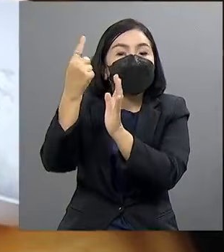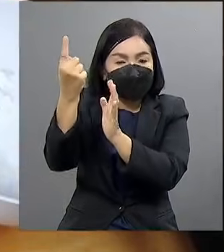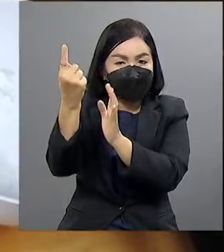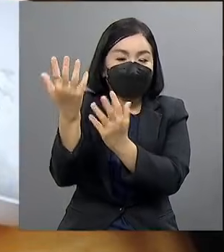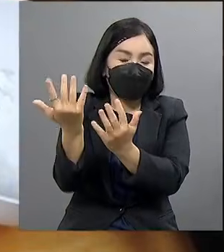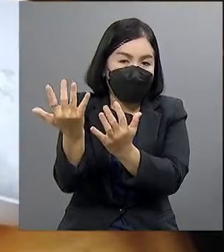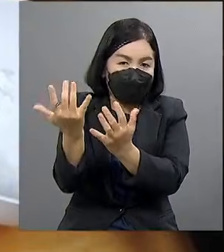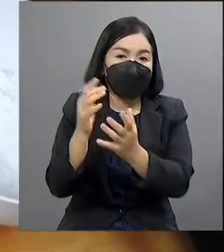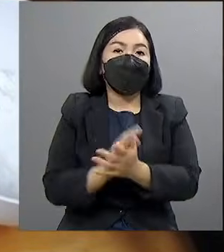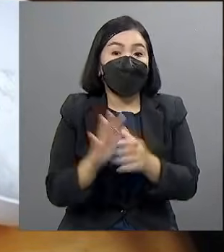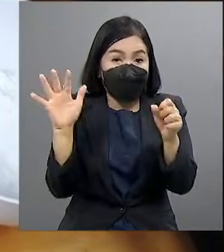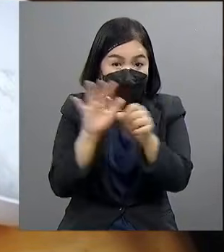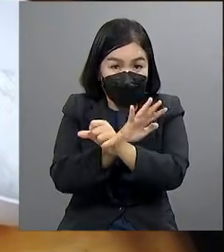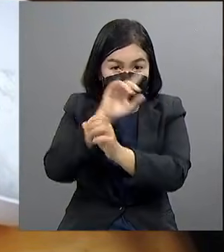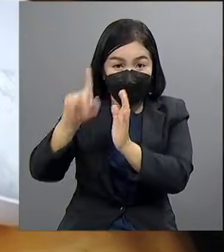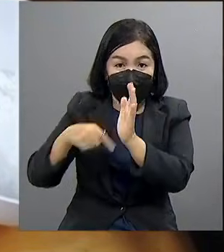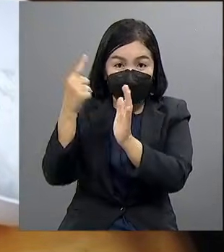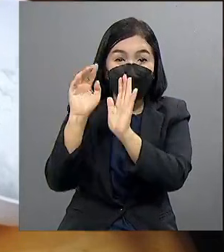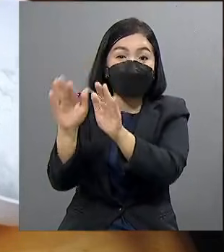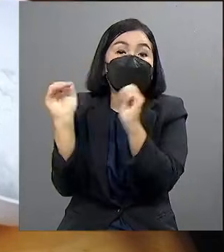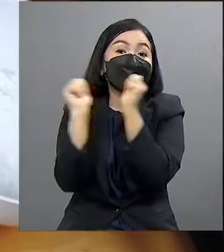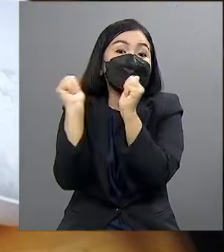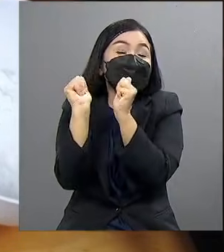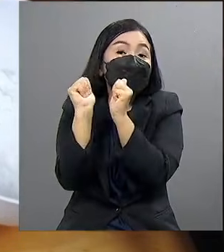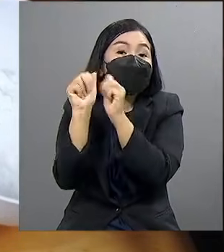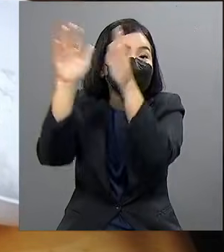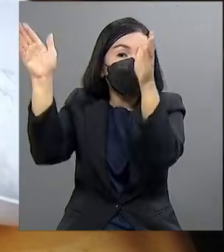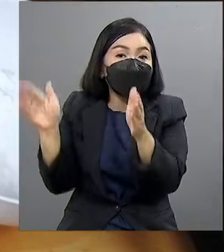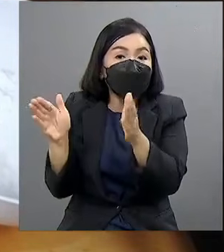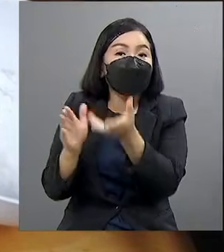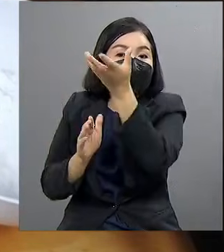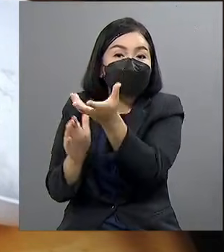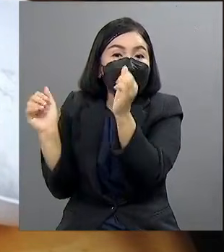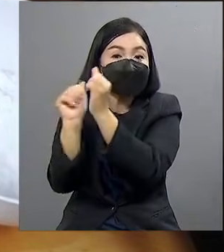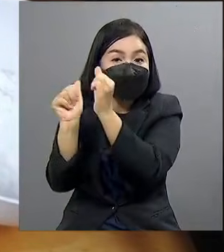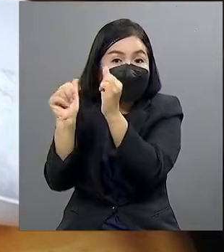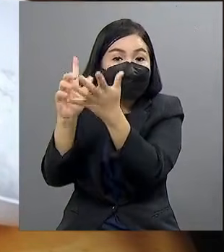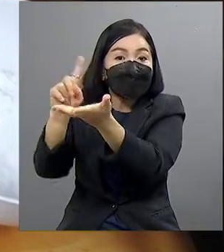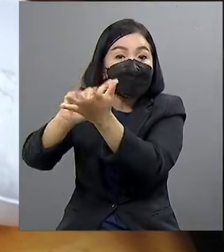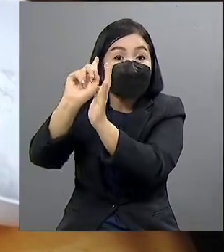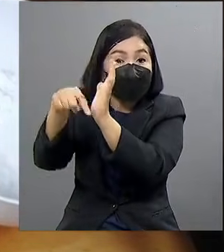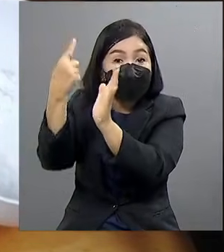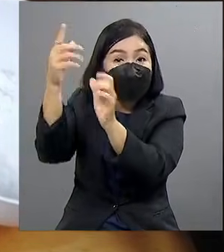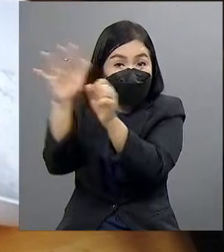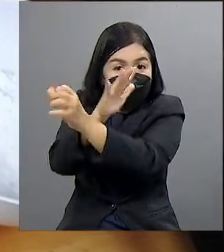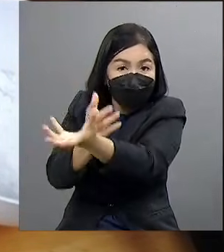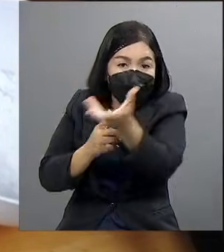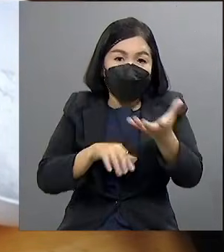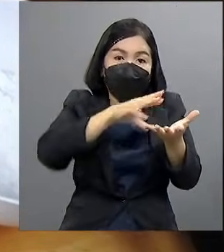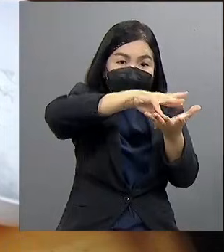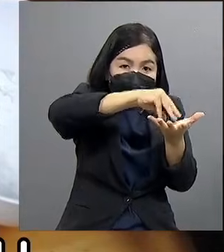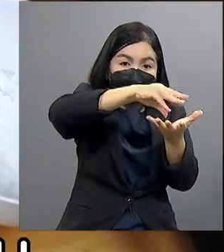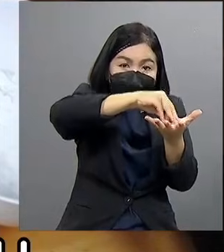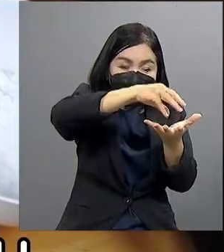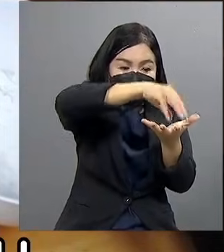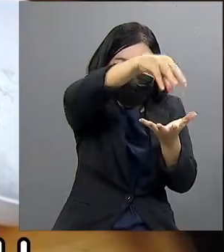คุกกี้ที่เราแช่เย็นไว้นะครับประมาณ1ชั่วโมงนะครับเดี๋ยวเราจะเตรียมนำมาปั้นกันนะครับผมก็จะปั้นน้ำหนักอยู่